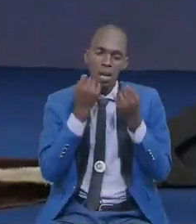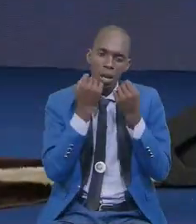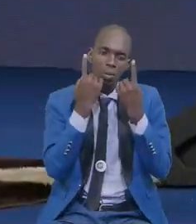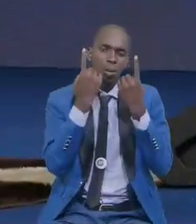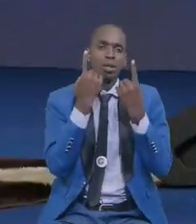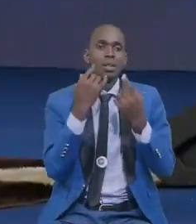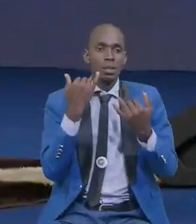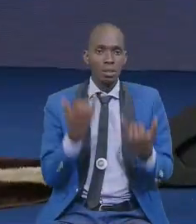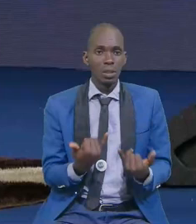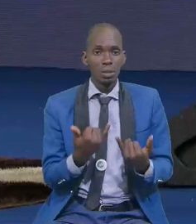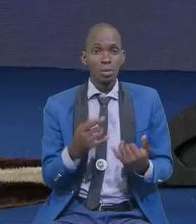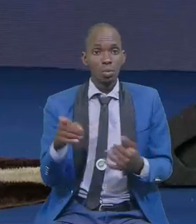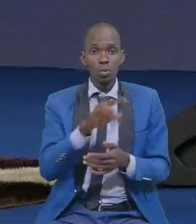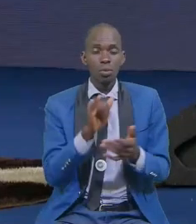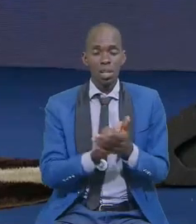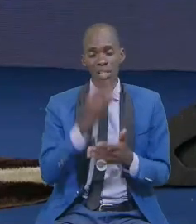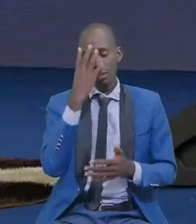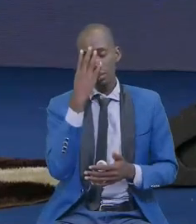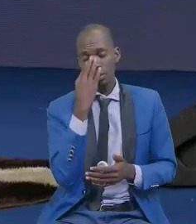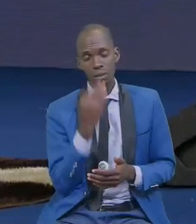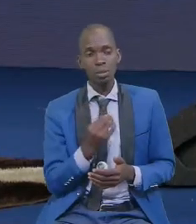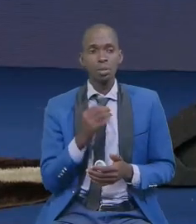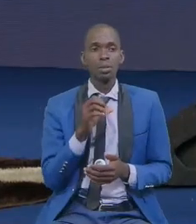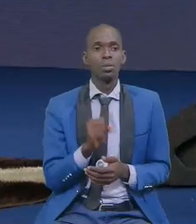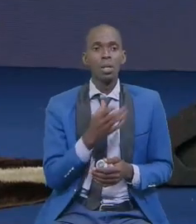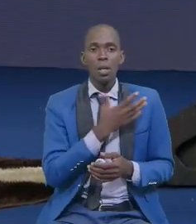C'est pourquoi il est dit, réveille-toi toi qui dors.